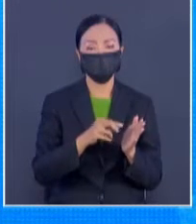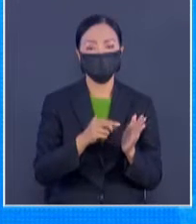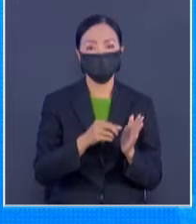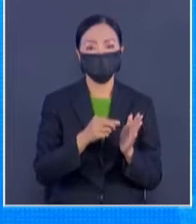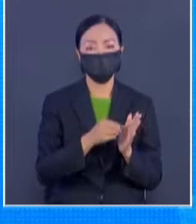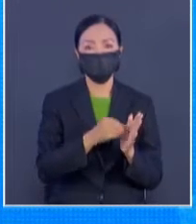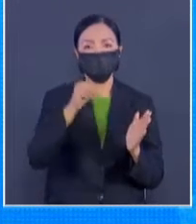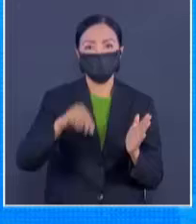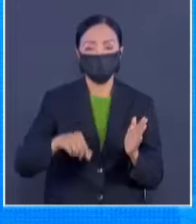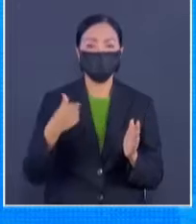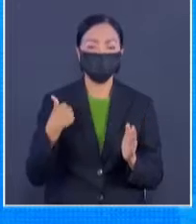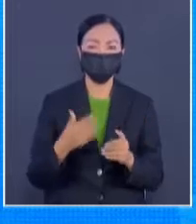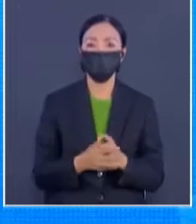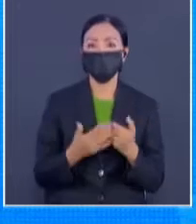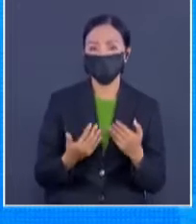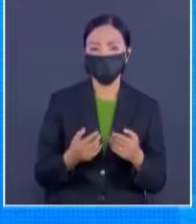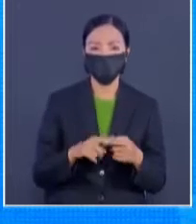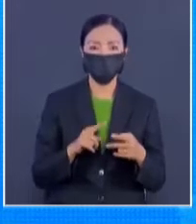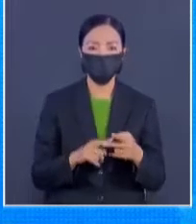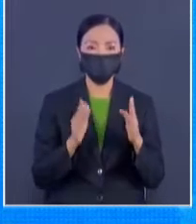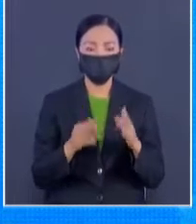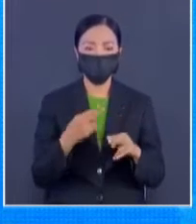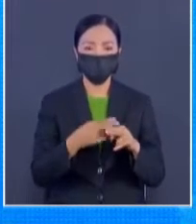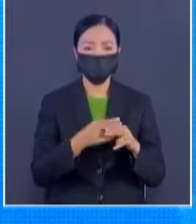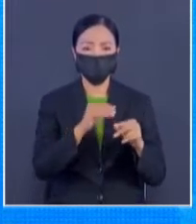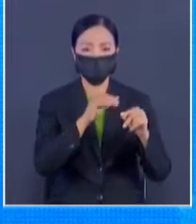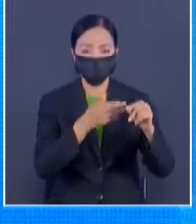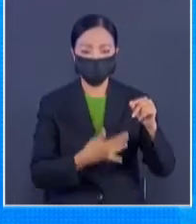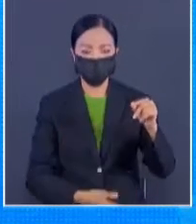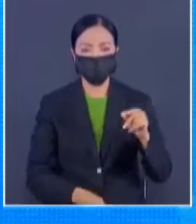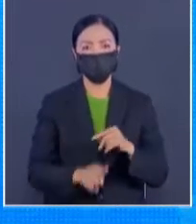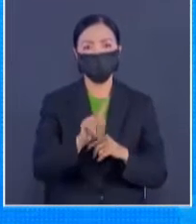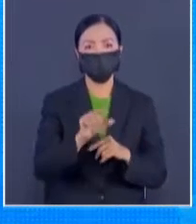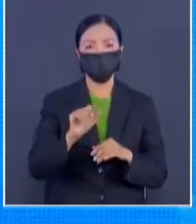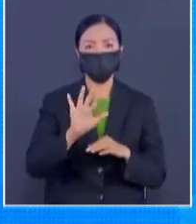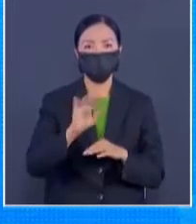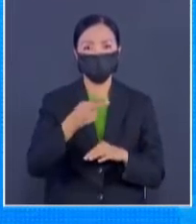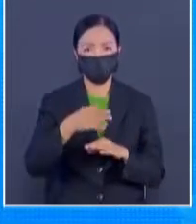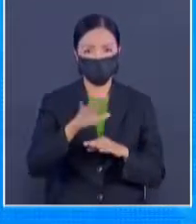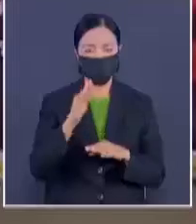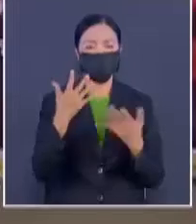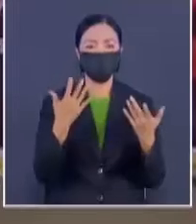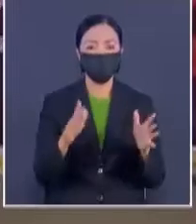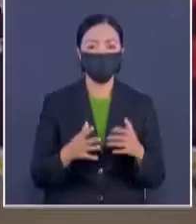สินธุ์อย่างต่อเนื่องแล้วล่าสุดเนี่ยนะคะยอดคนลงชื่อนั้นเกิน 150,000 รายชื่อแล้วค่ะ